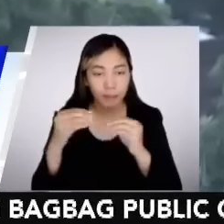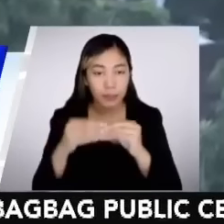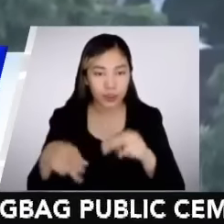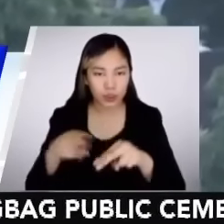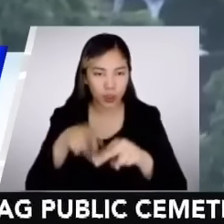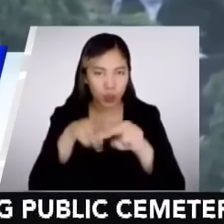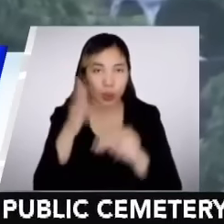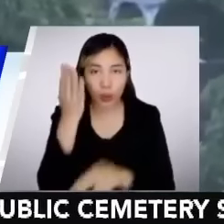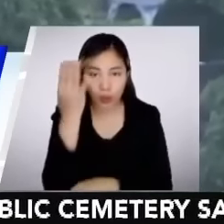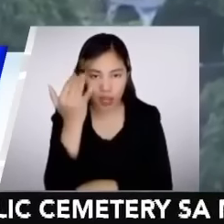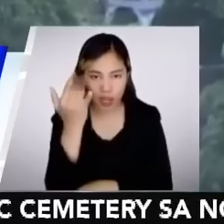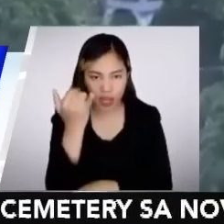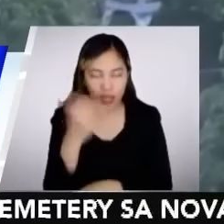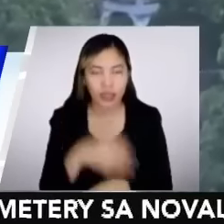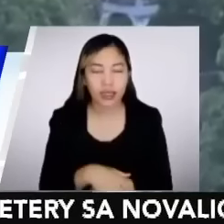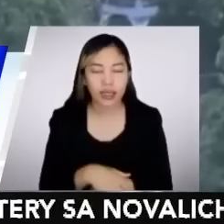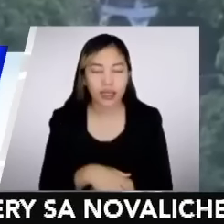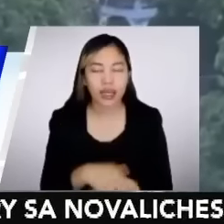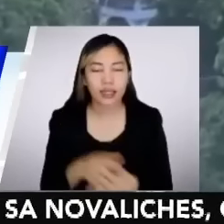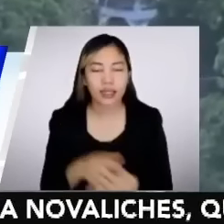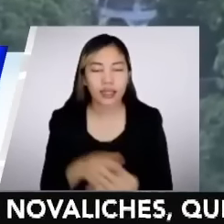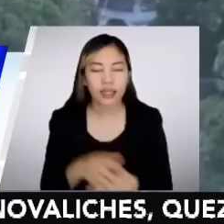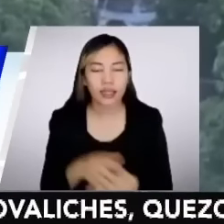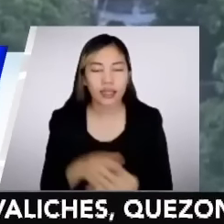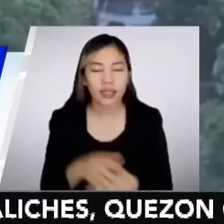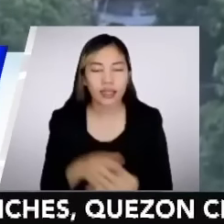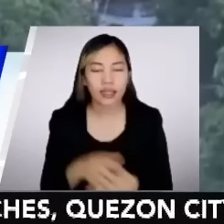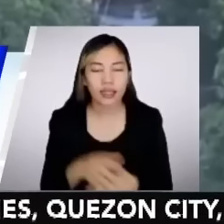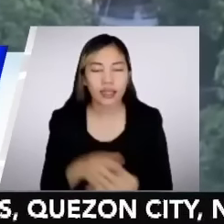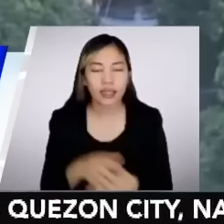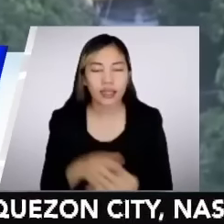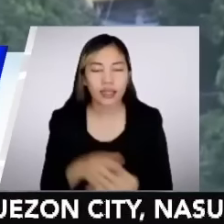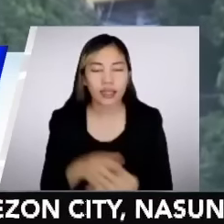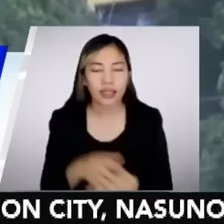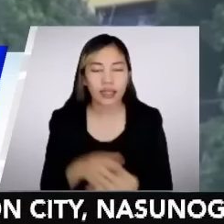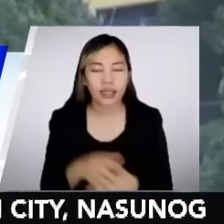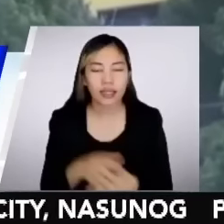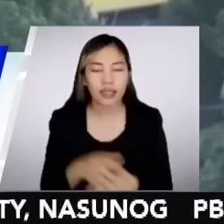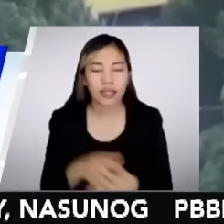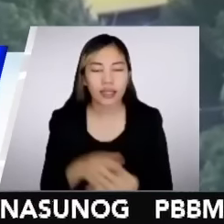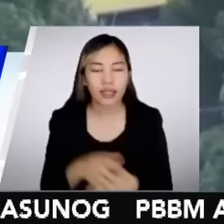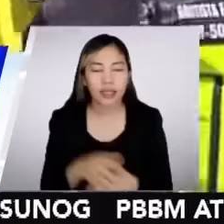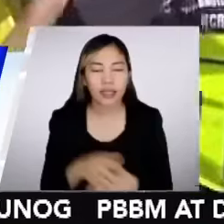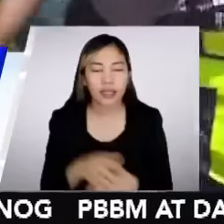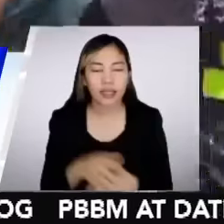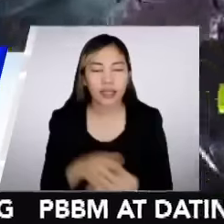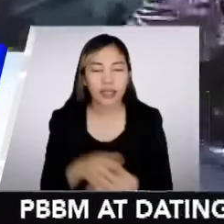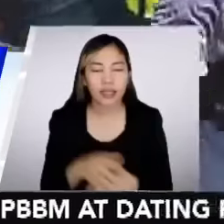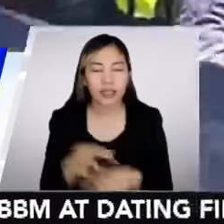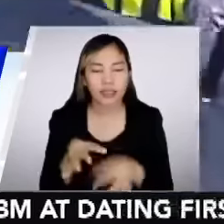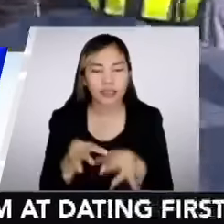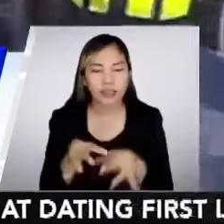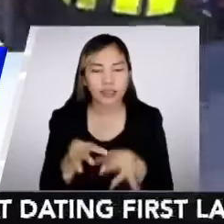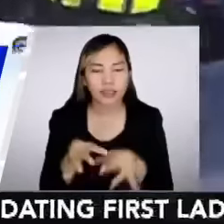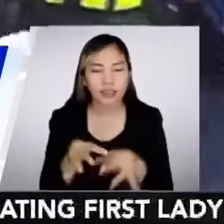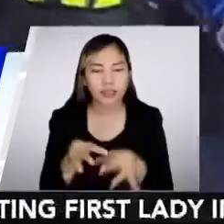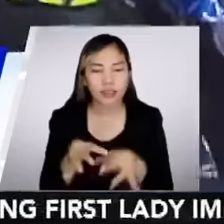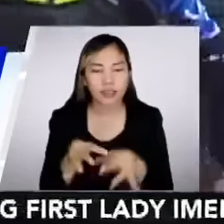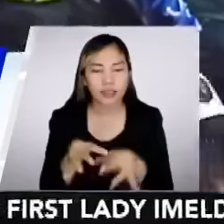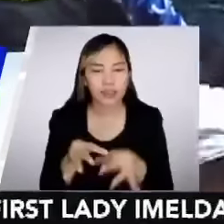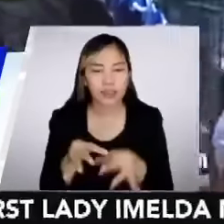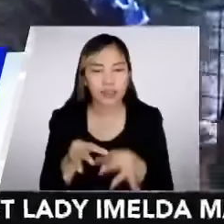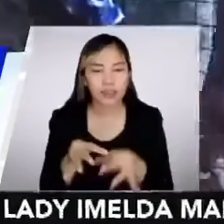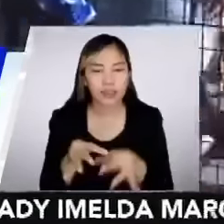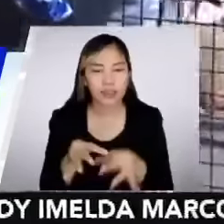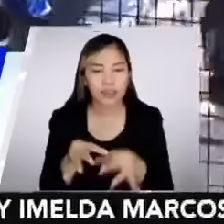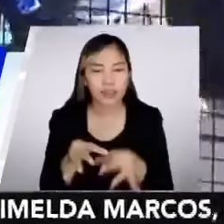ang visiting hours. Good news! Wala pa naman na itatalang major untoward incident dito sa isa sa ikamungay pinakamalaki at isa